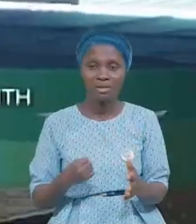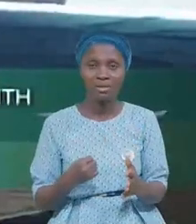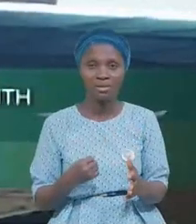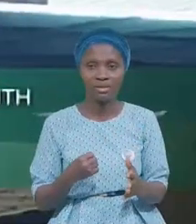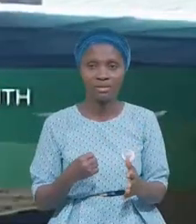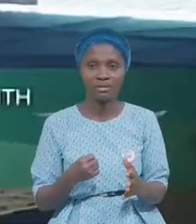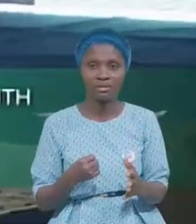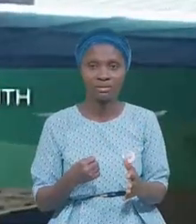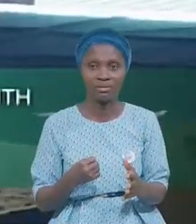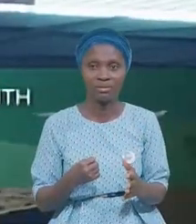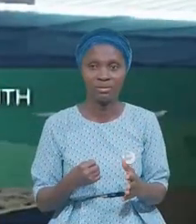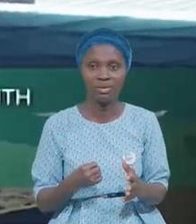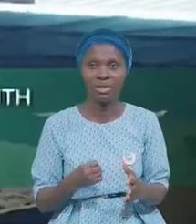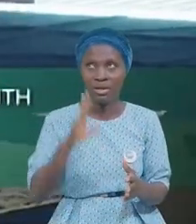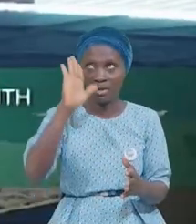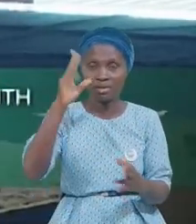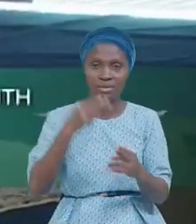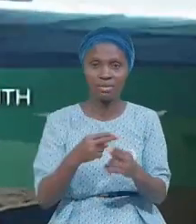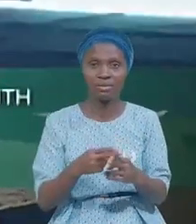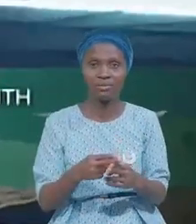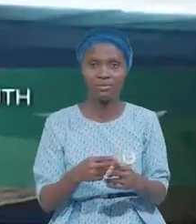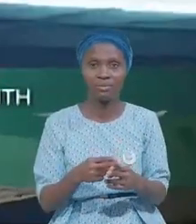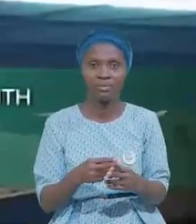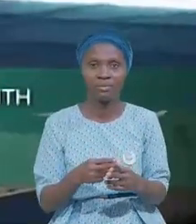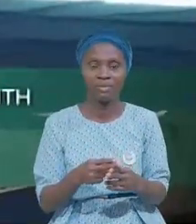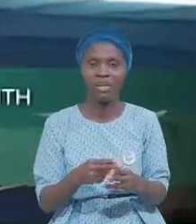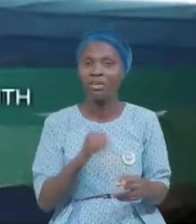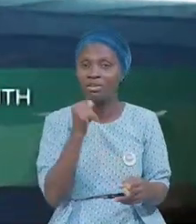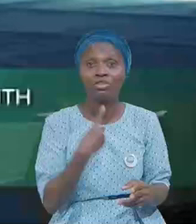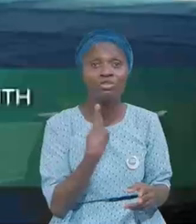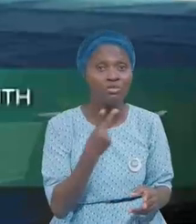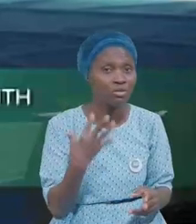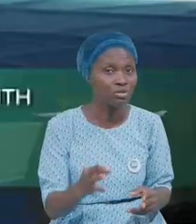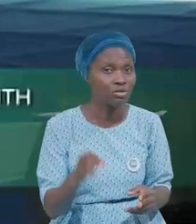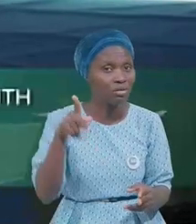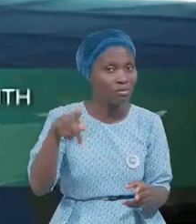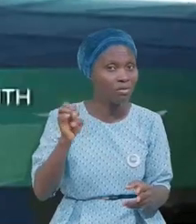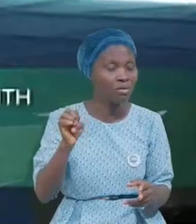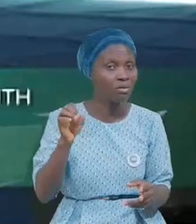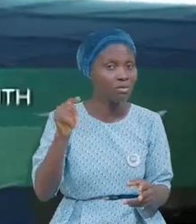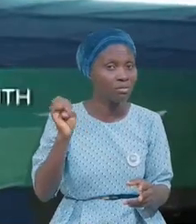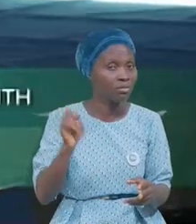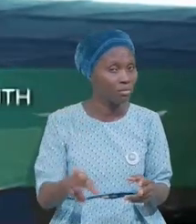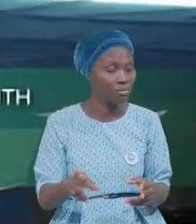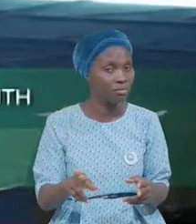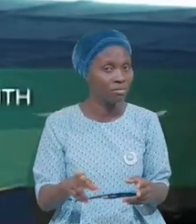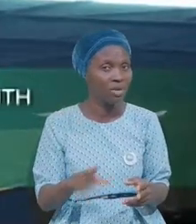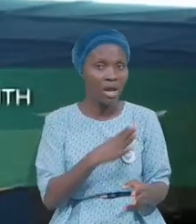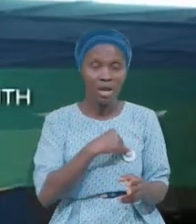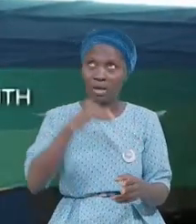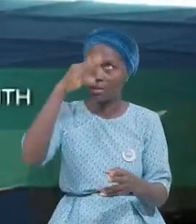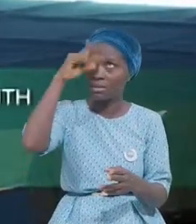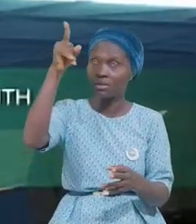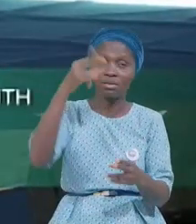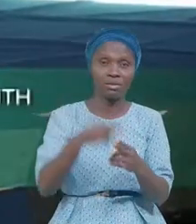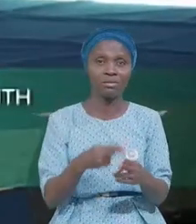c'est par la foi en son nom, ce n'est pas la voix de Pierre. En son nom, ce n'est pas la constitution de Pierre.